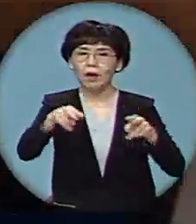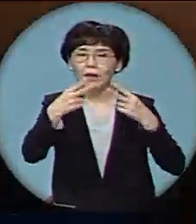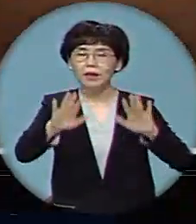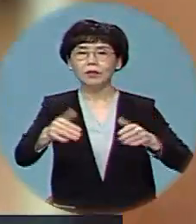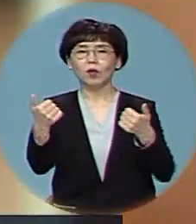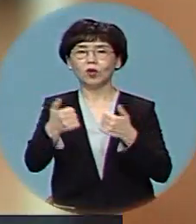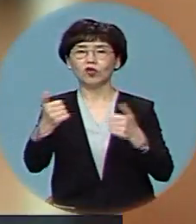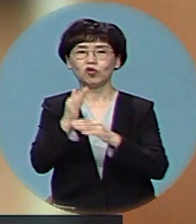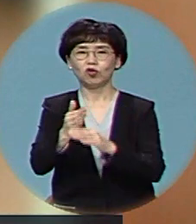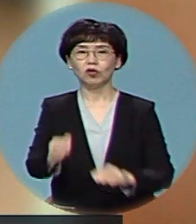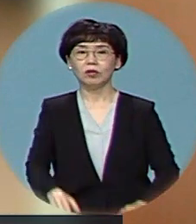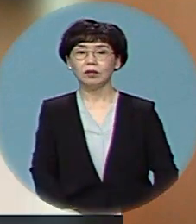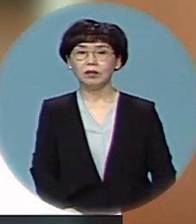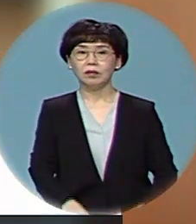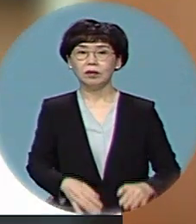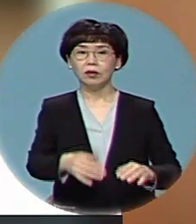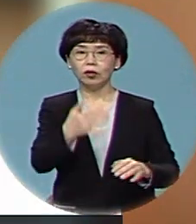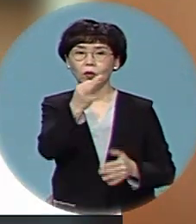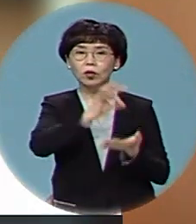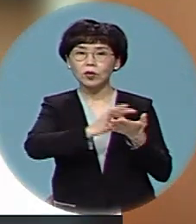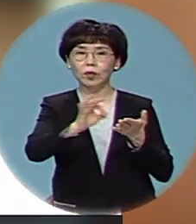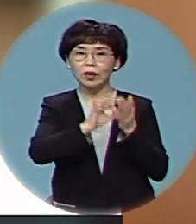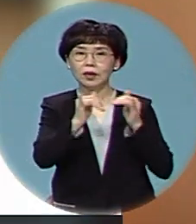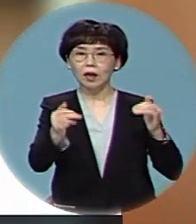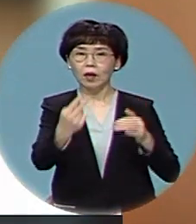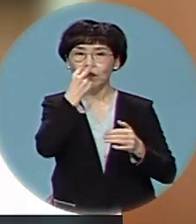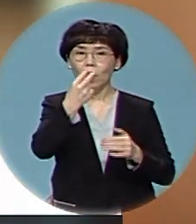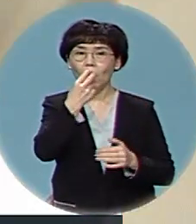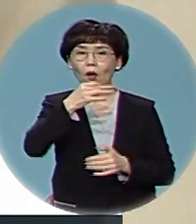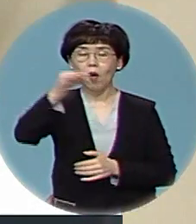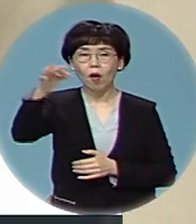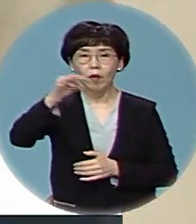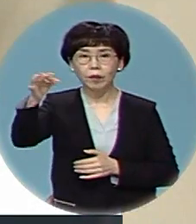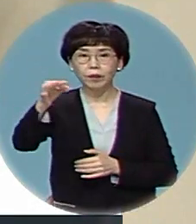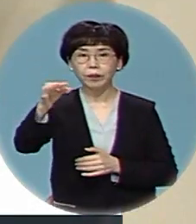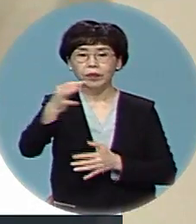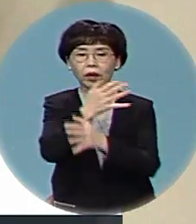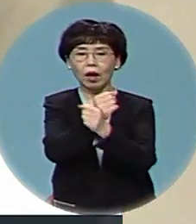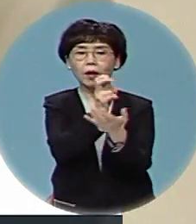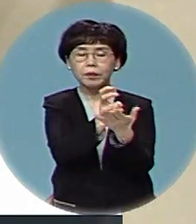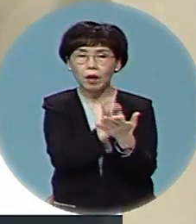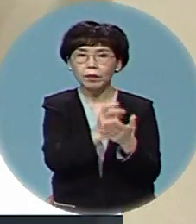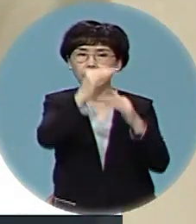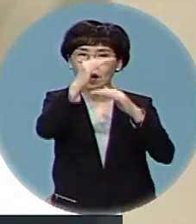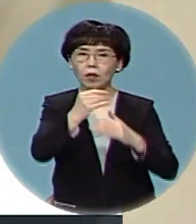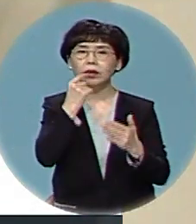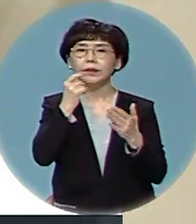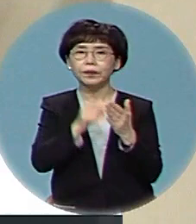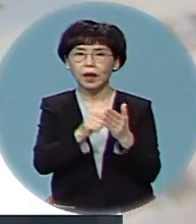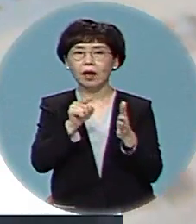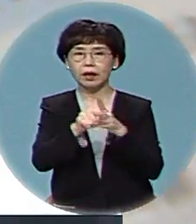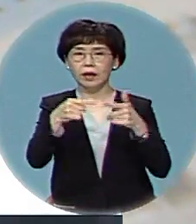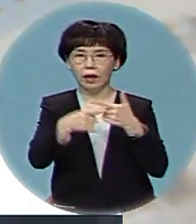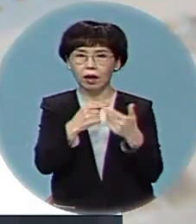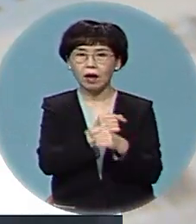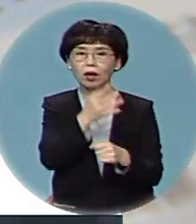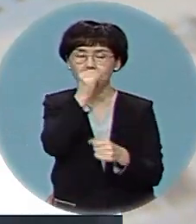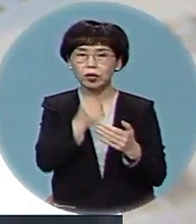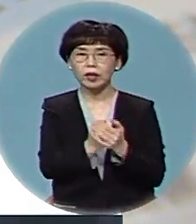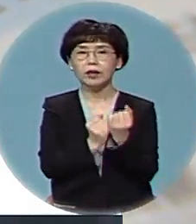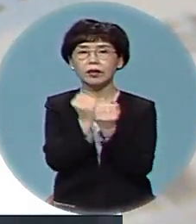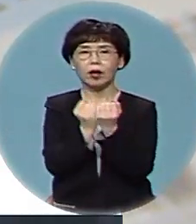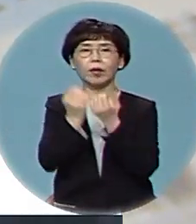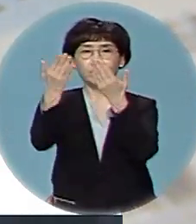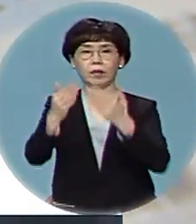중입니다. 금융소비자들이 보험약관의 주요 내용을 쉽게 이해할 수 있도록 가이드북과 시각화된 안내자료를 받게